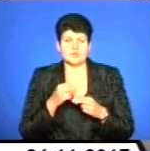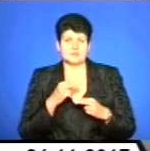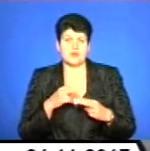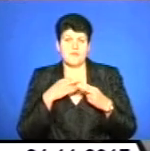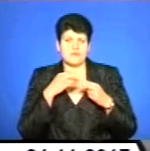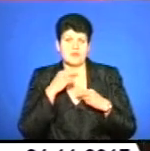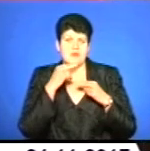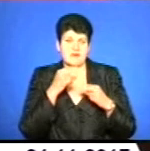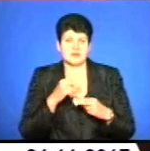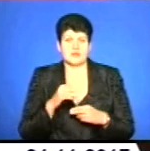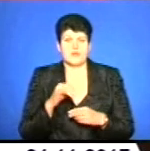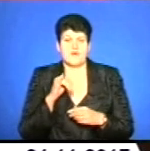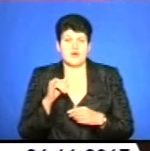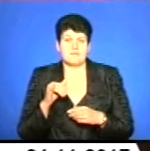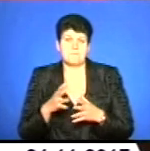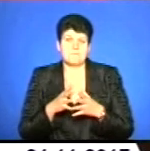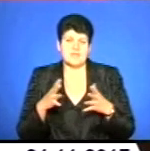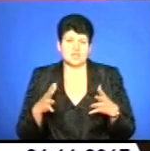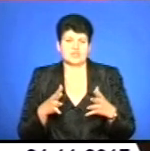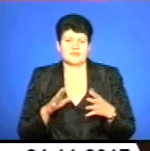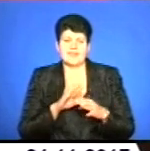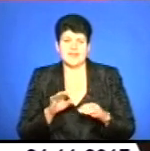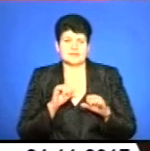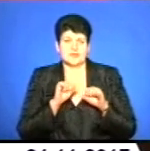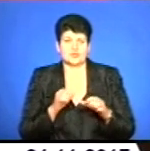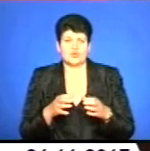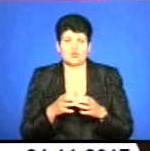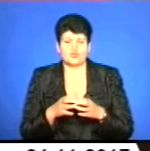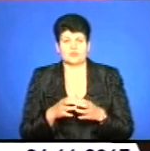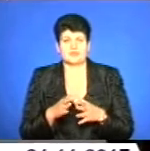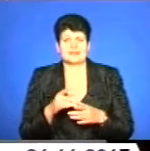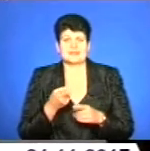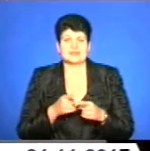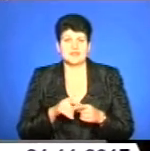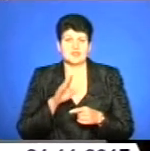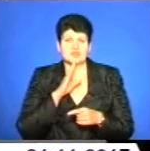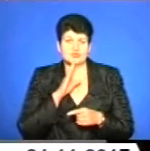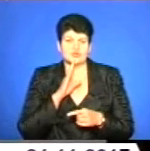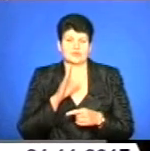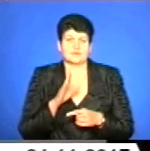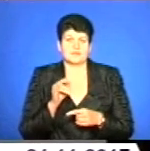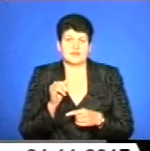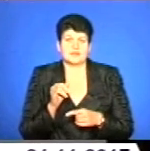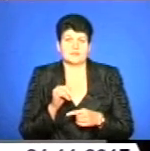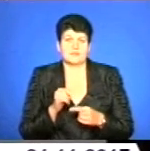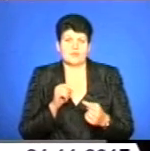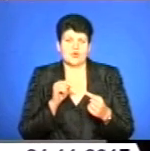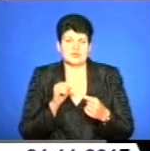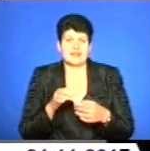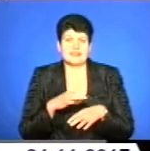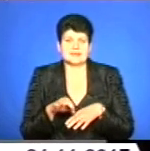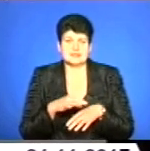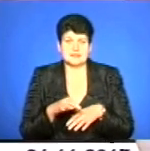уваги до найбільш незахищених та вразливих груп жінок і дівчат щодо запобігання та припинення насильства, зокрема над